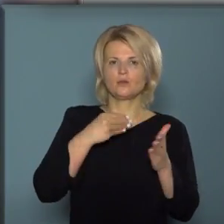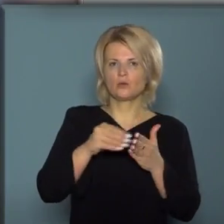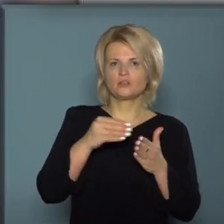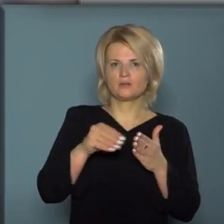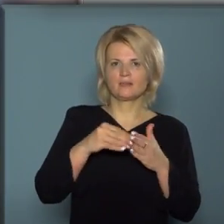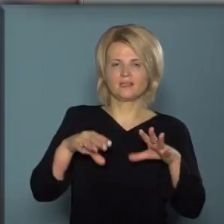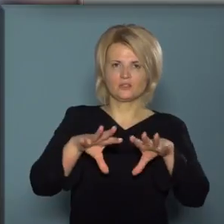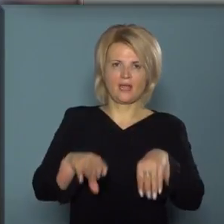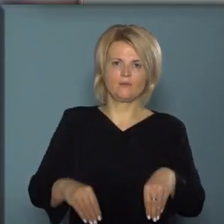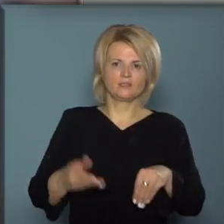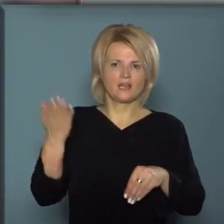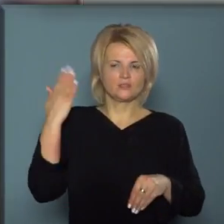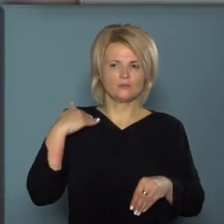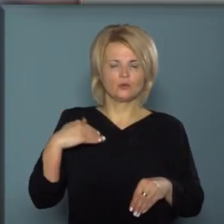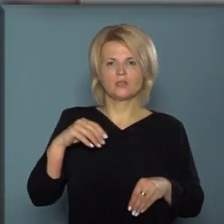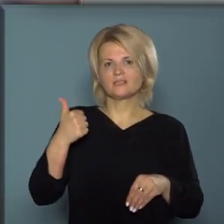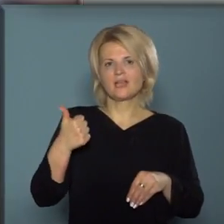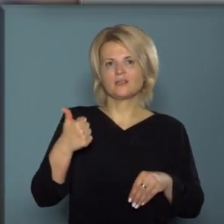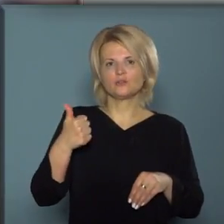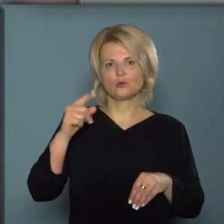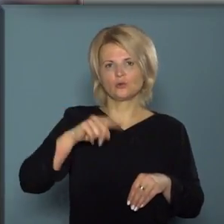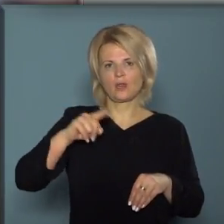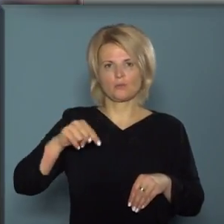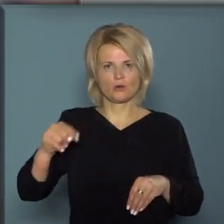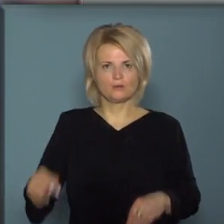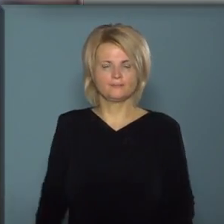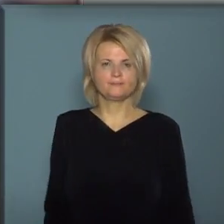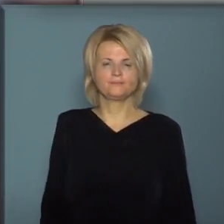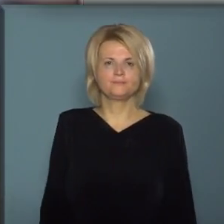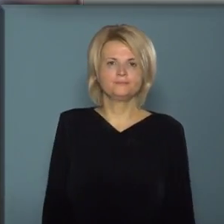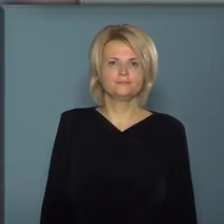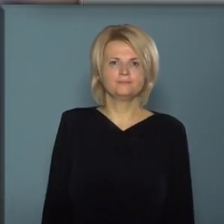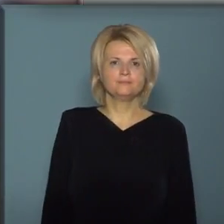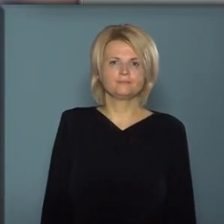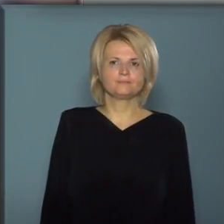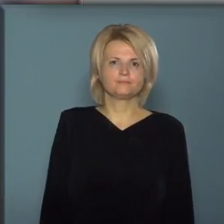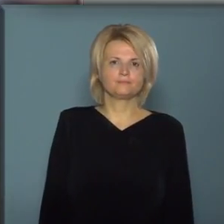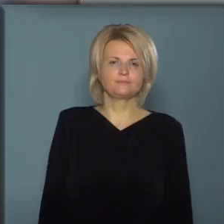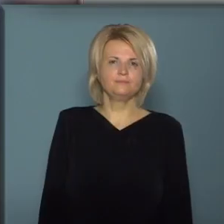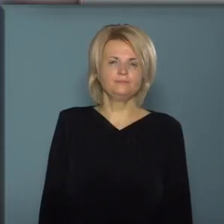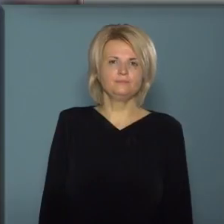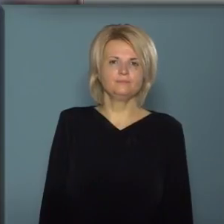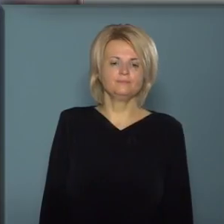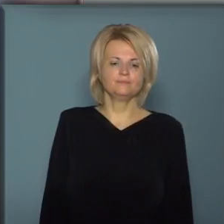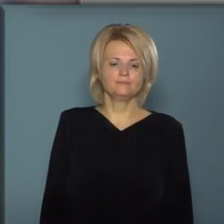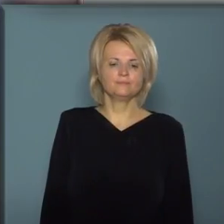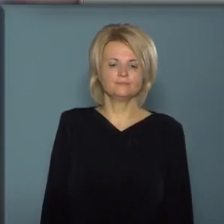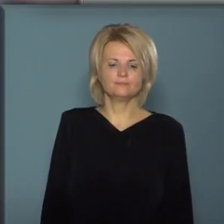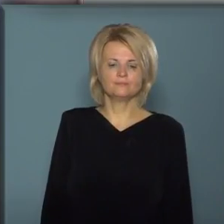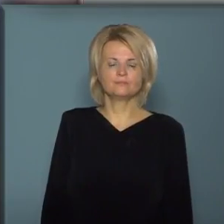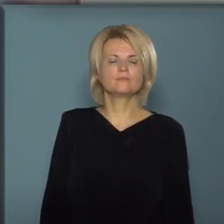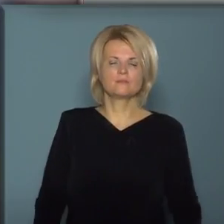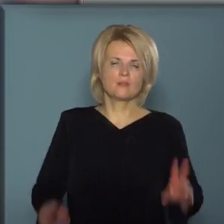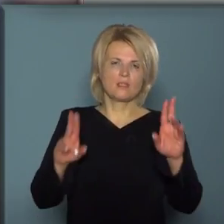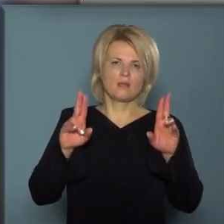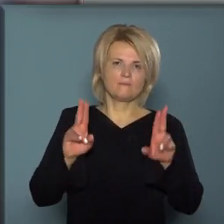költségvetés elfogadása volt itt az első hónapok során, és azt amellett nagyjából alárendelődött